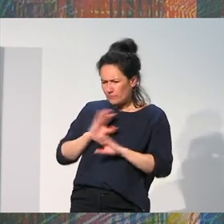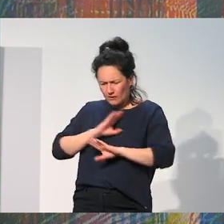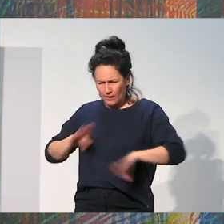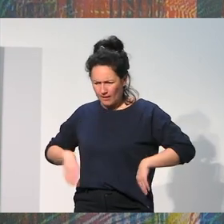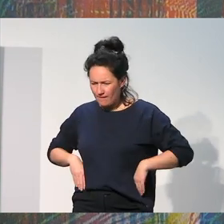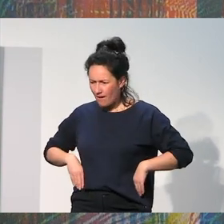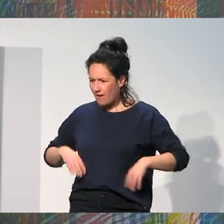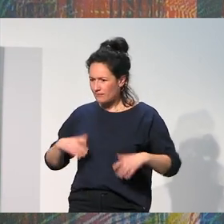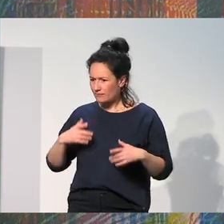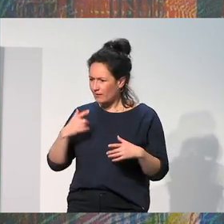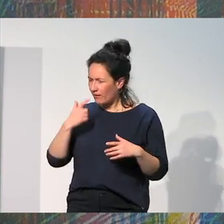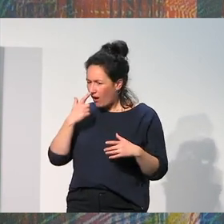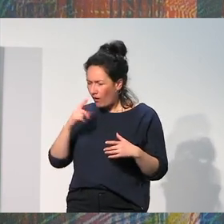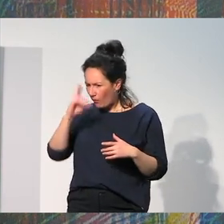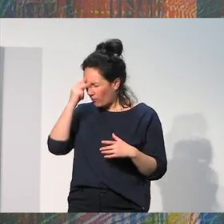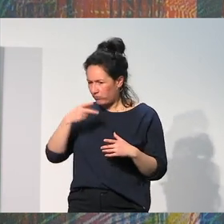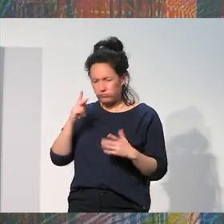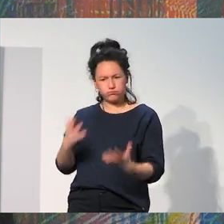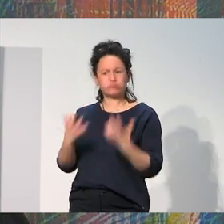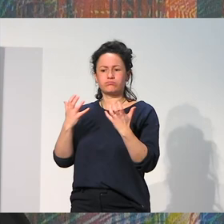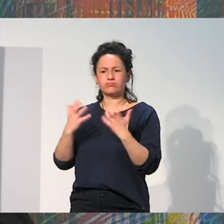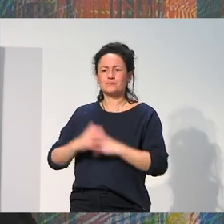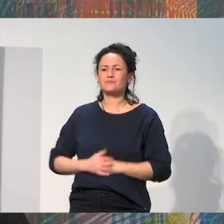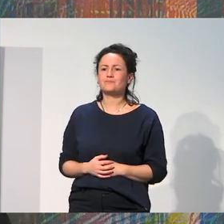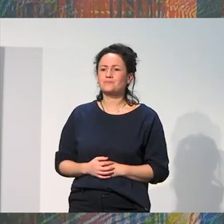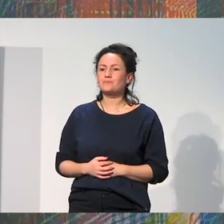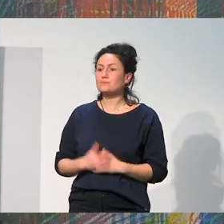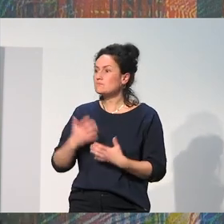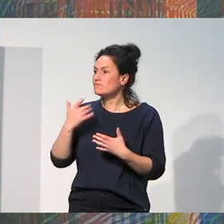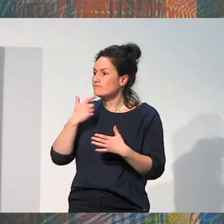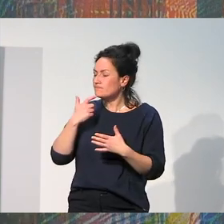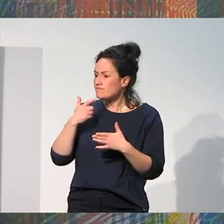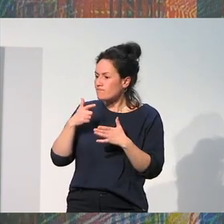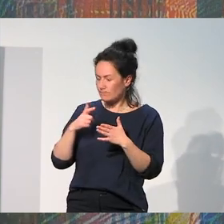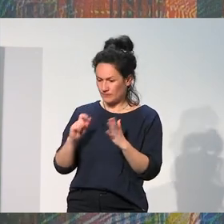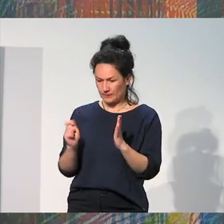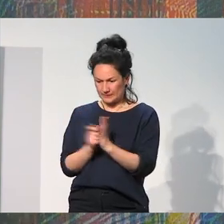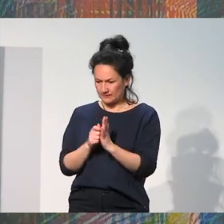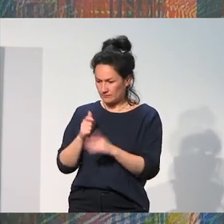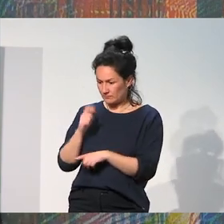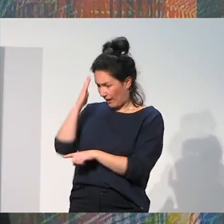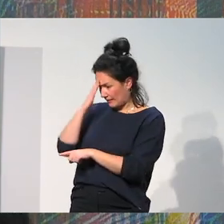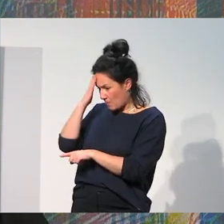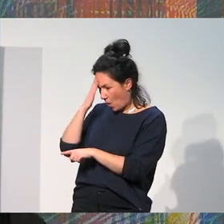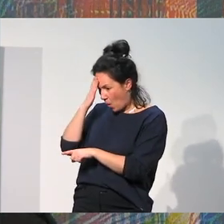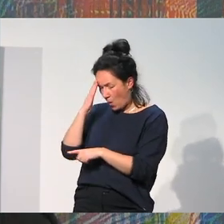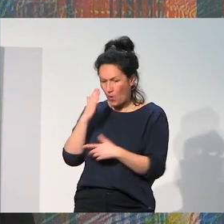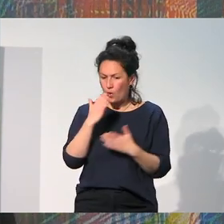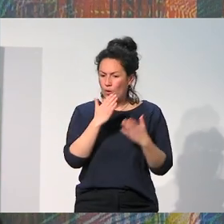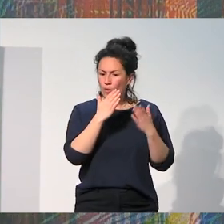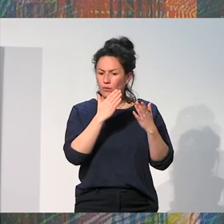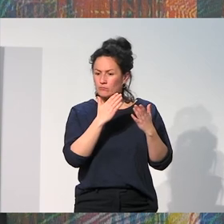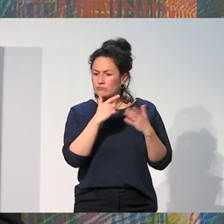encore plus saisissant, en fait. Paradoxalement, quand on insiste sur les différences avec l'animal et sur